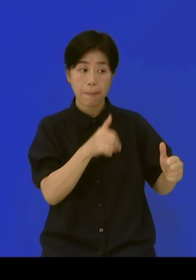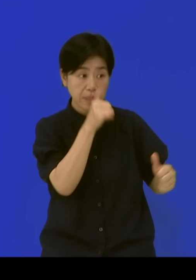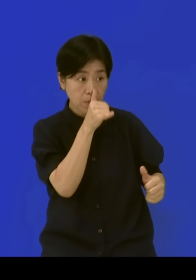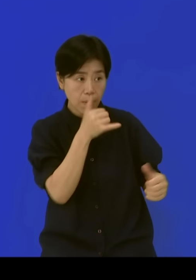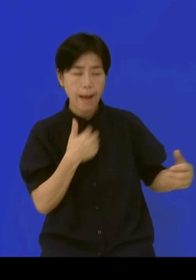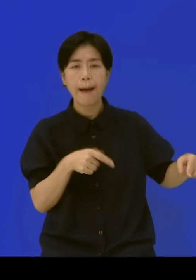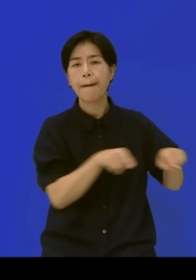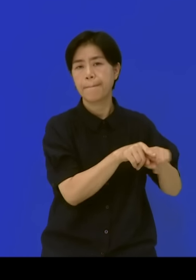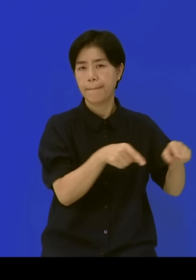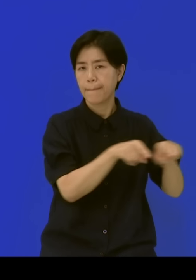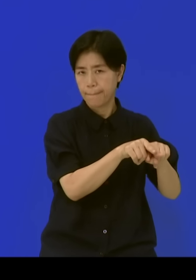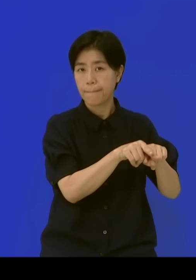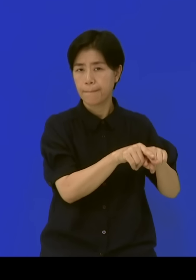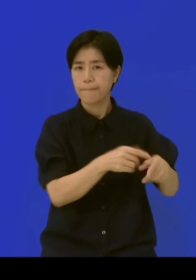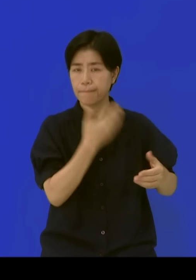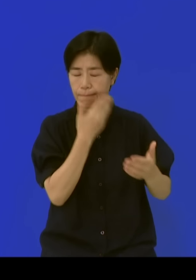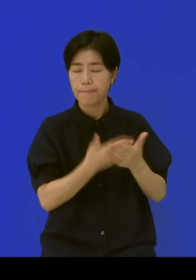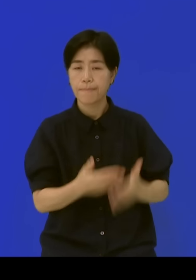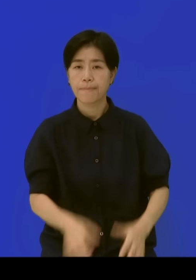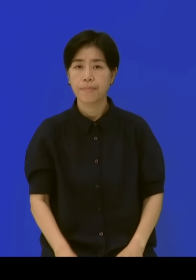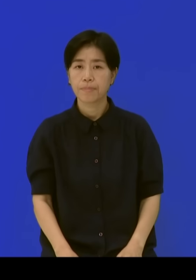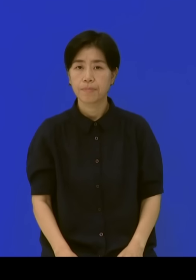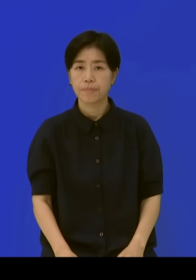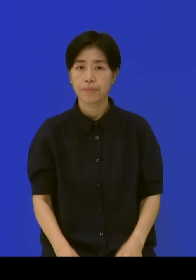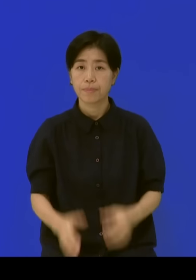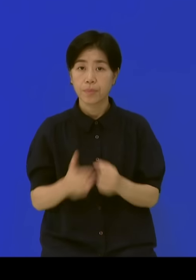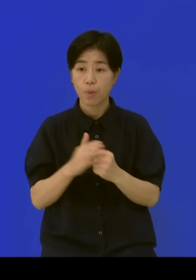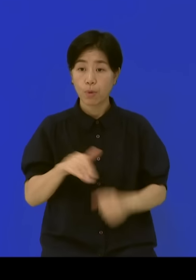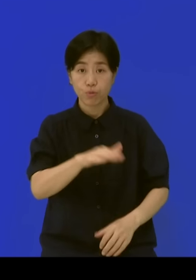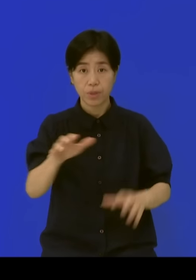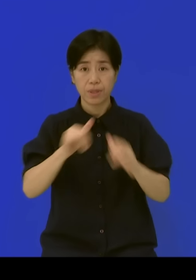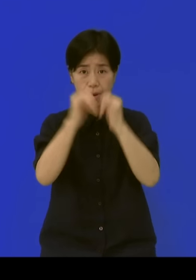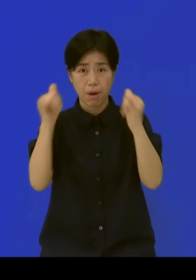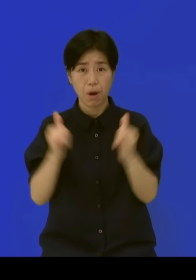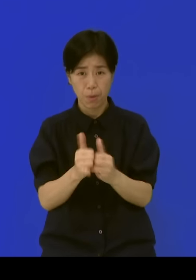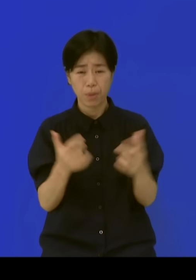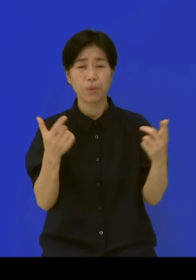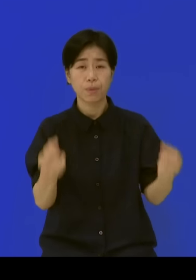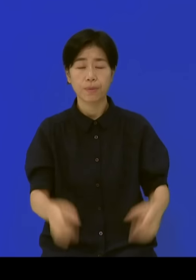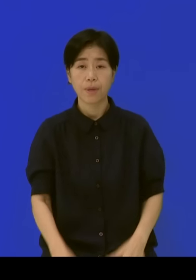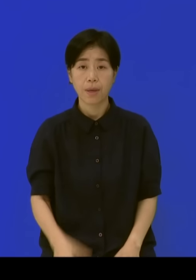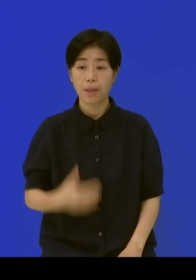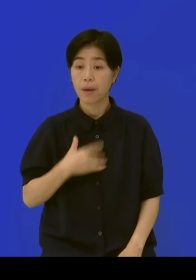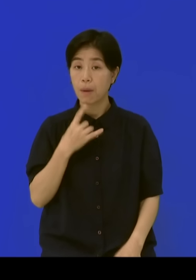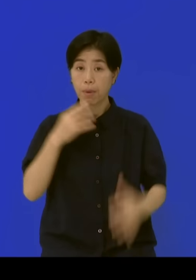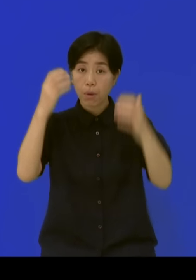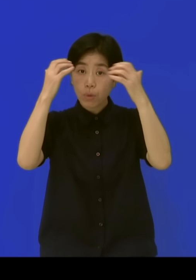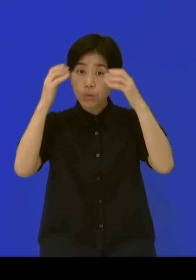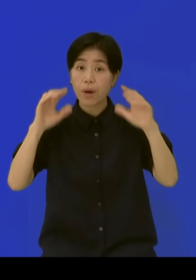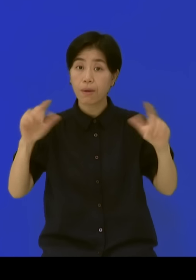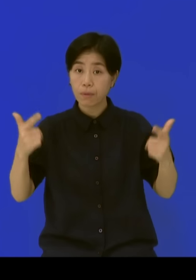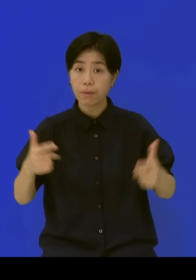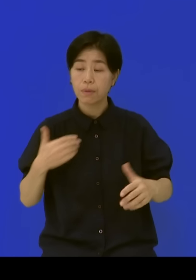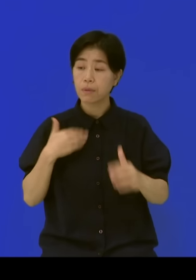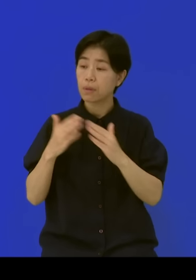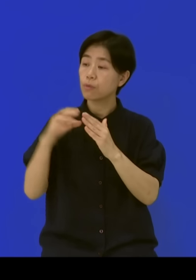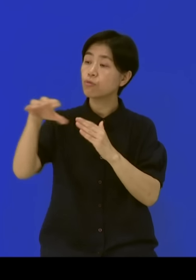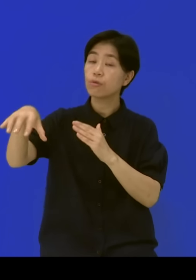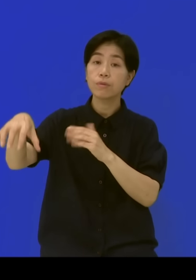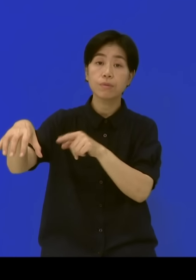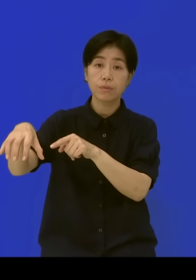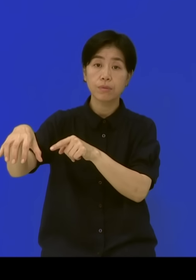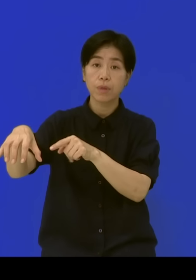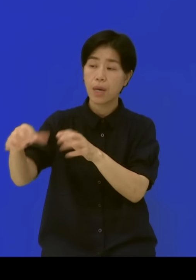연결되어 있다는 전제를 우리가 받아들일 수 있다면 이 시대의 공동체가 나만의 고통이 아니고 우리 이웃의 고통을 해결하기